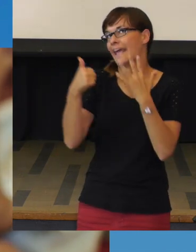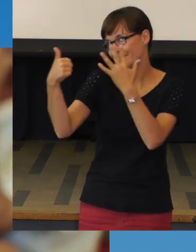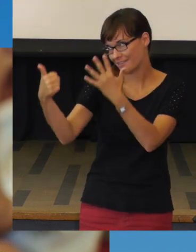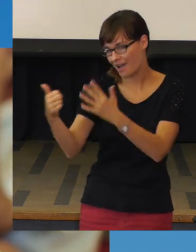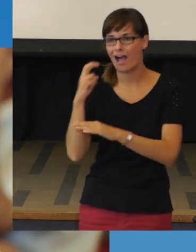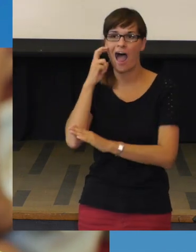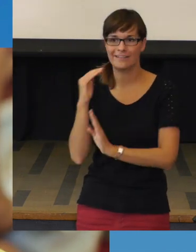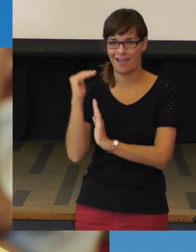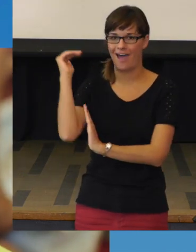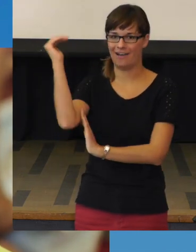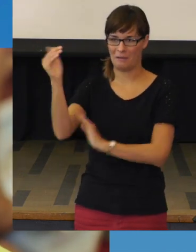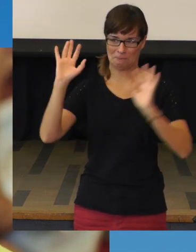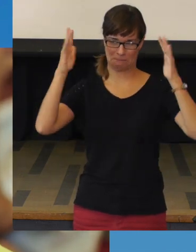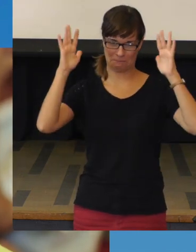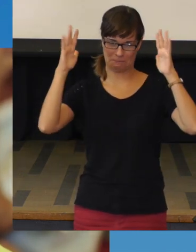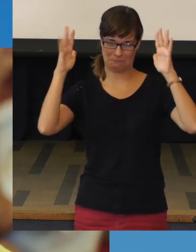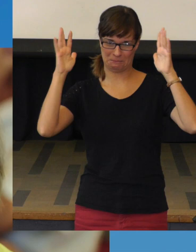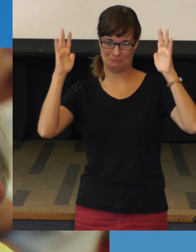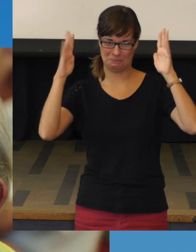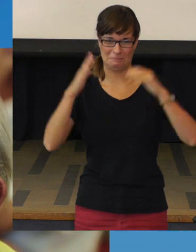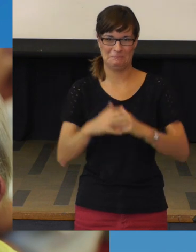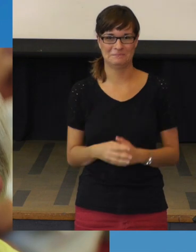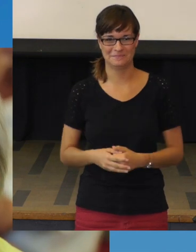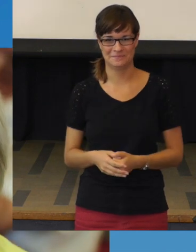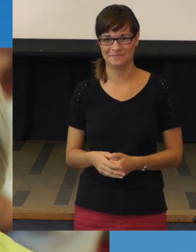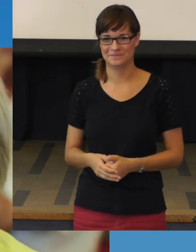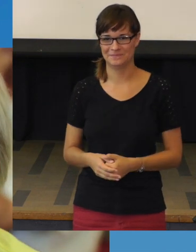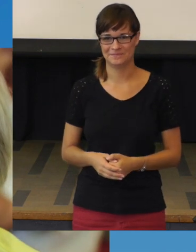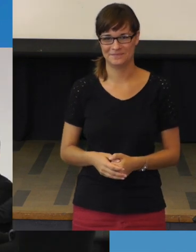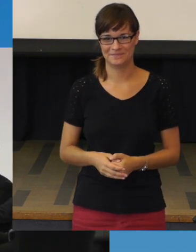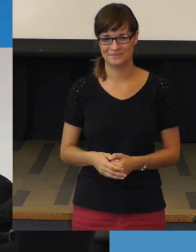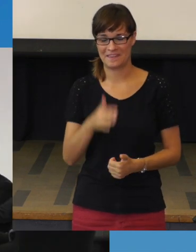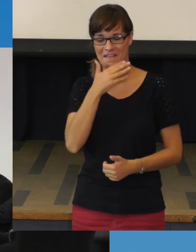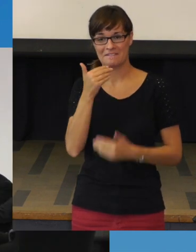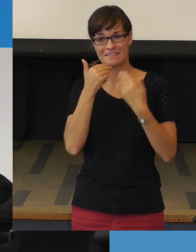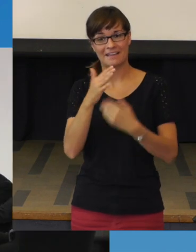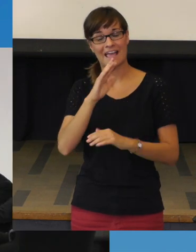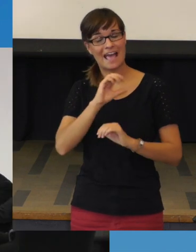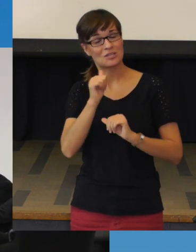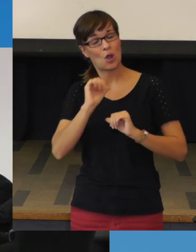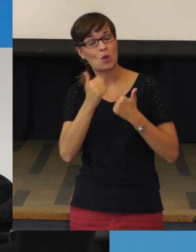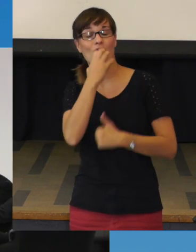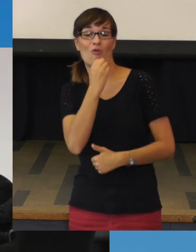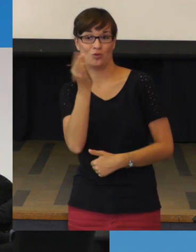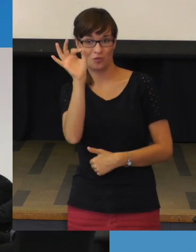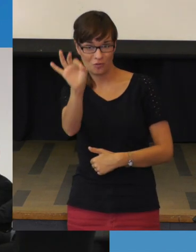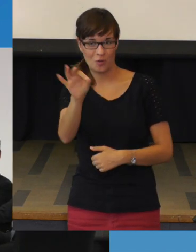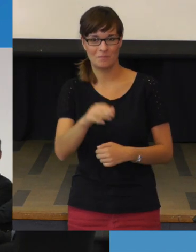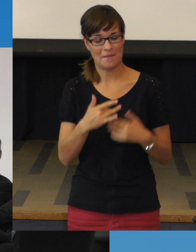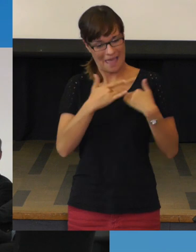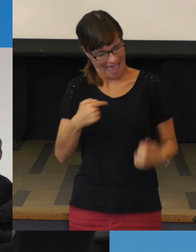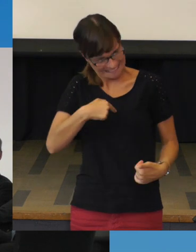wollte gerade sagen, dann altert man nicht schneller. Ja, herzlichen Glückwunsch, kann ich nur sagen. Vor allen Dingen